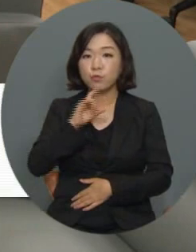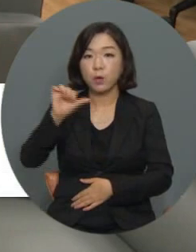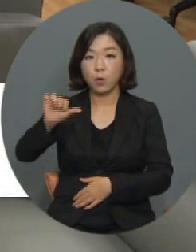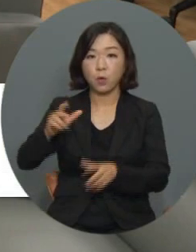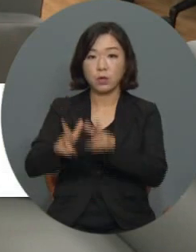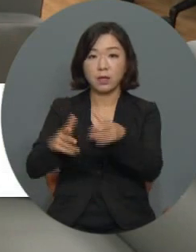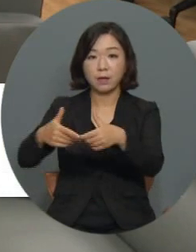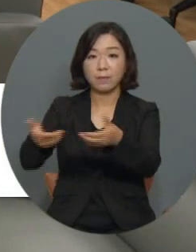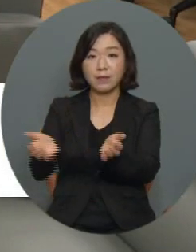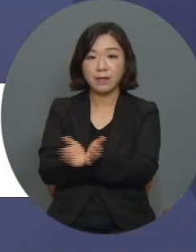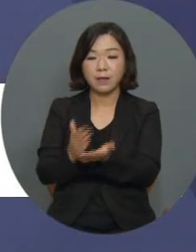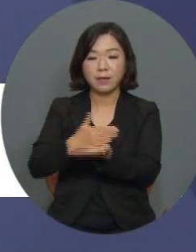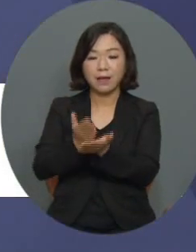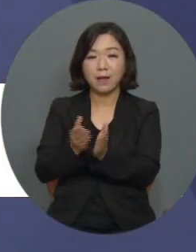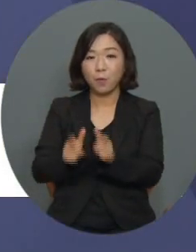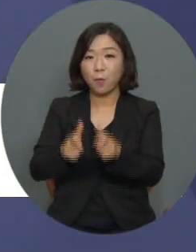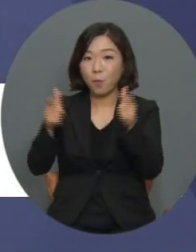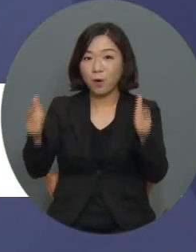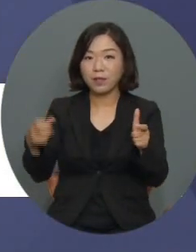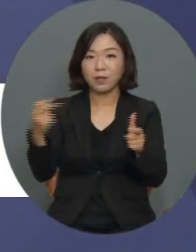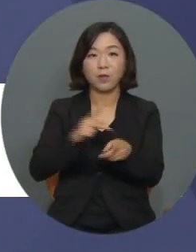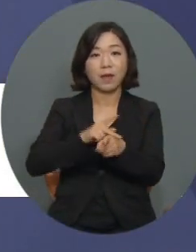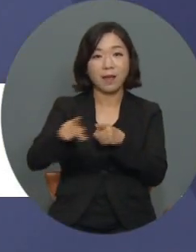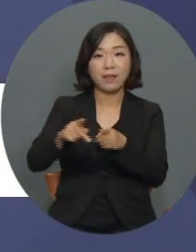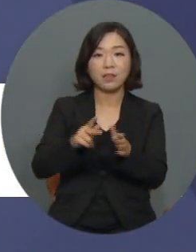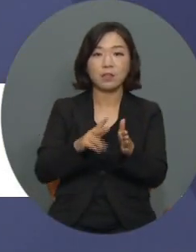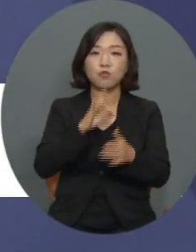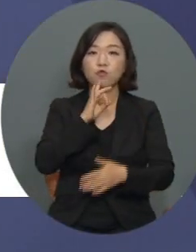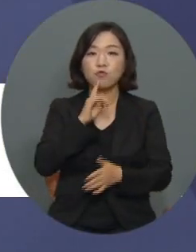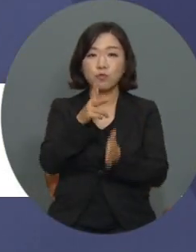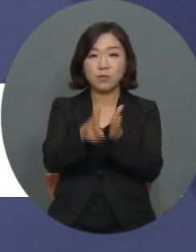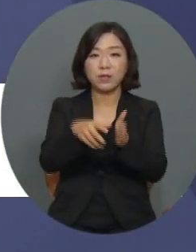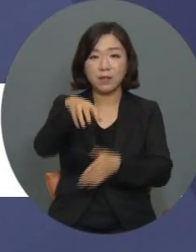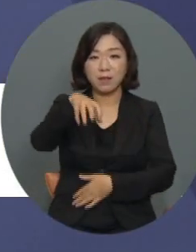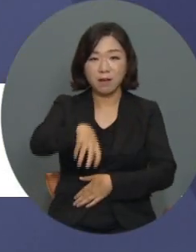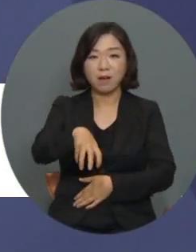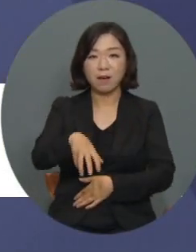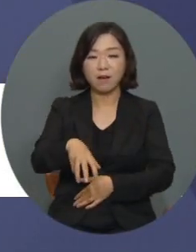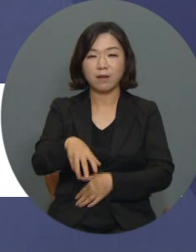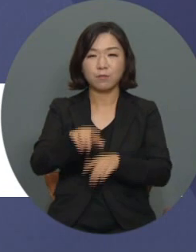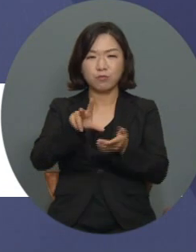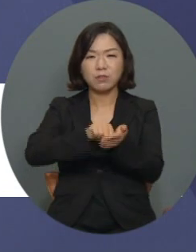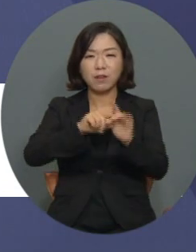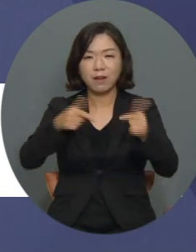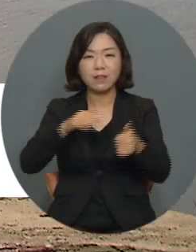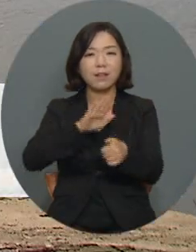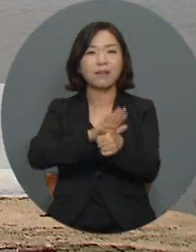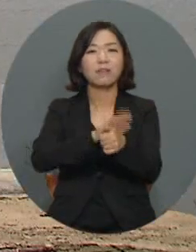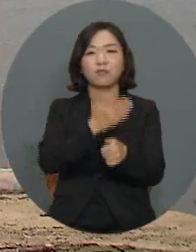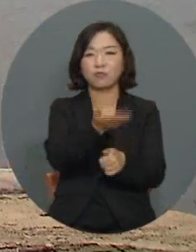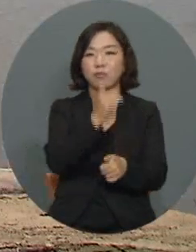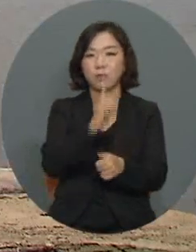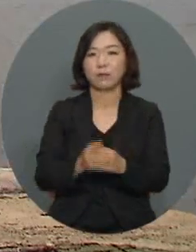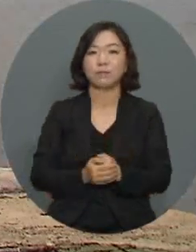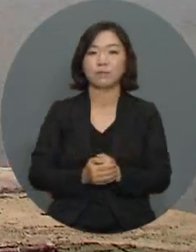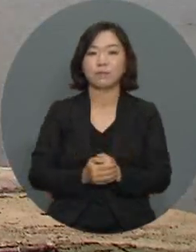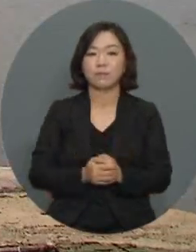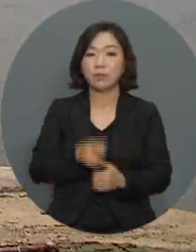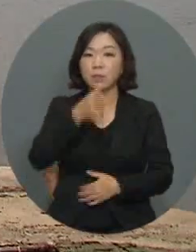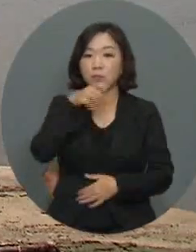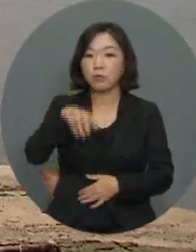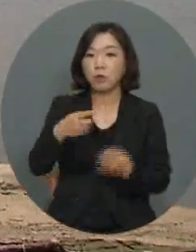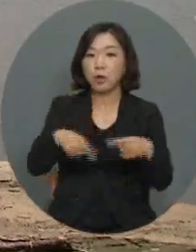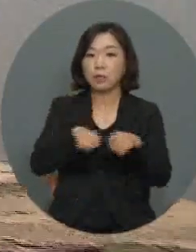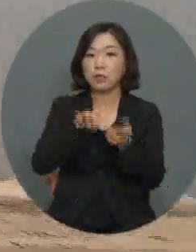보석 정확히 뿐 아니라 ktx 로 키위 역사 신설 같은 권한을 적극 지원하겠다고 밝혔습니다 100 퀴즈 원 공동